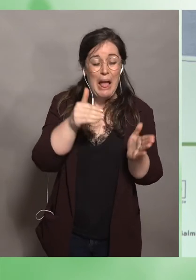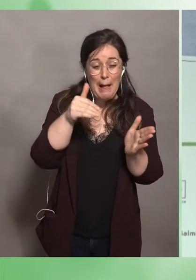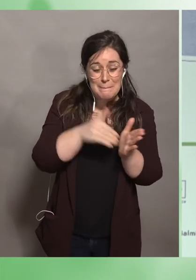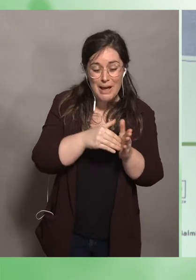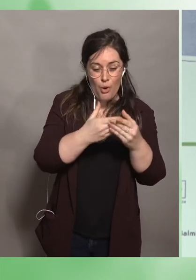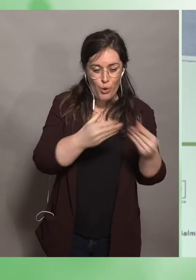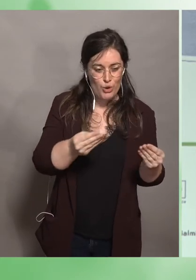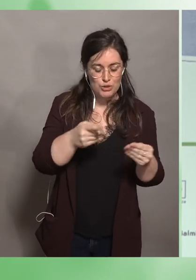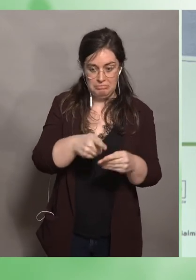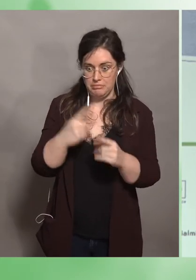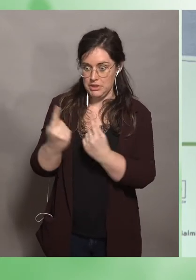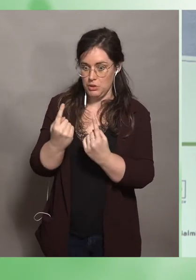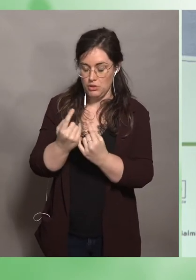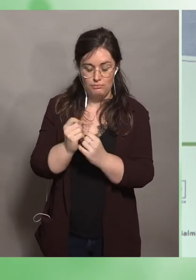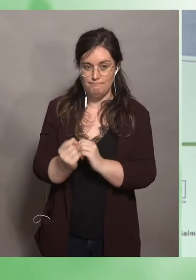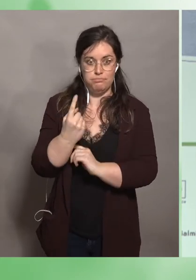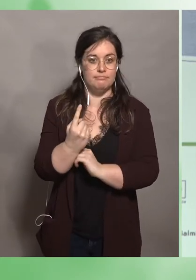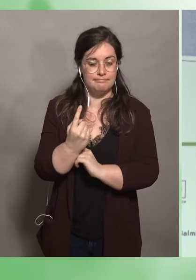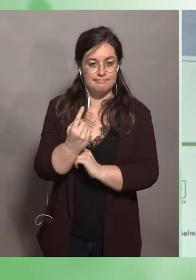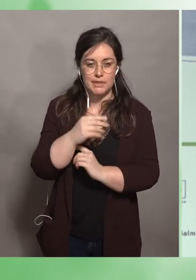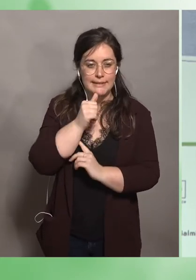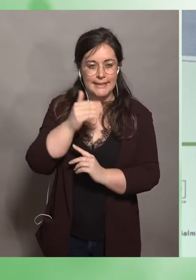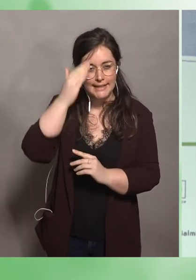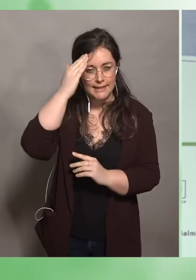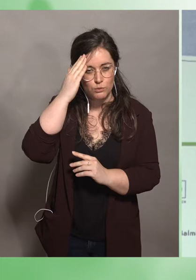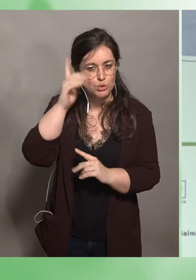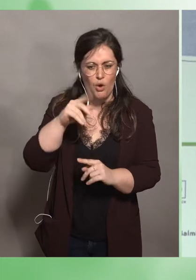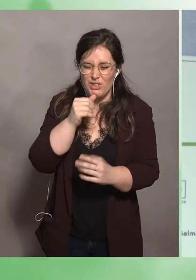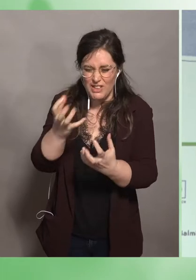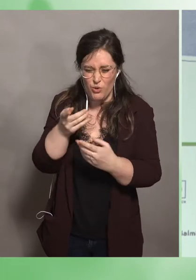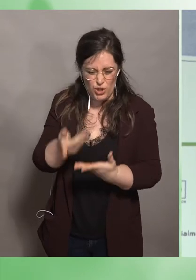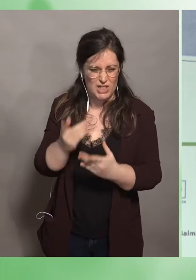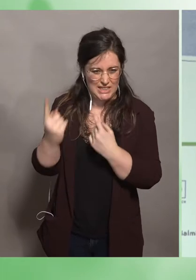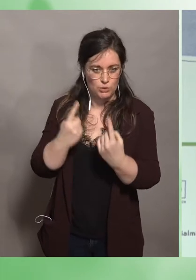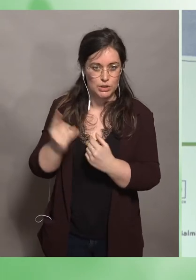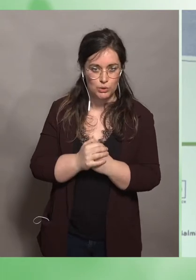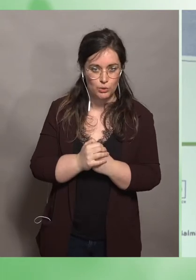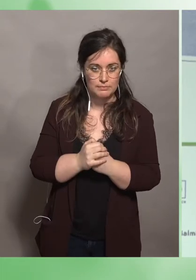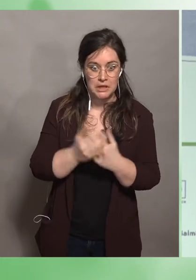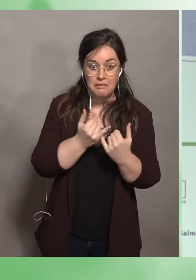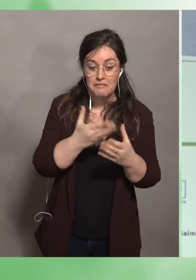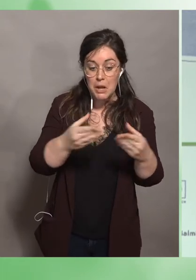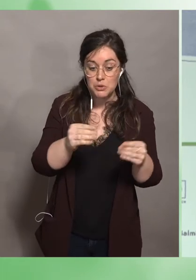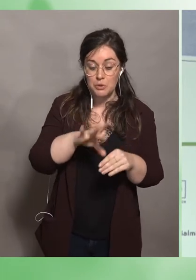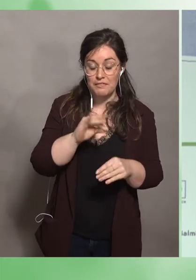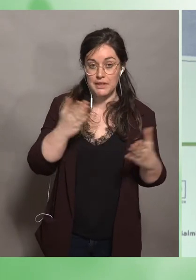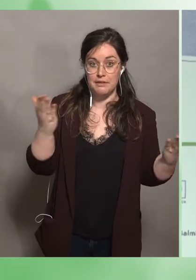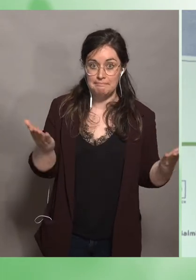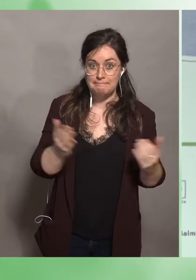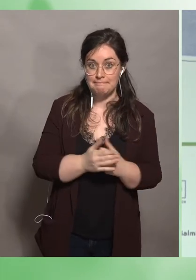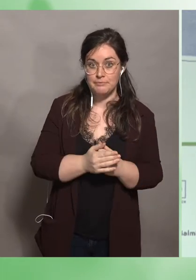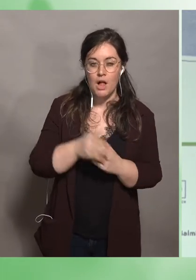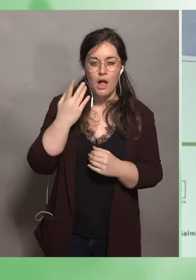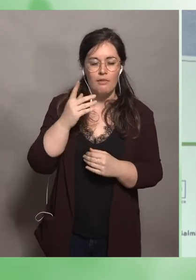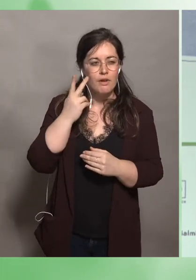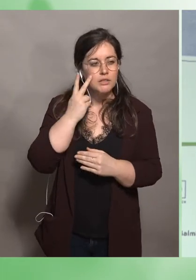Situationen, auf die man nicht vorbereitet war und die man sich auch nicht gewünscht hat. Wie finde ich jetzt eine Lösung? Ich habe mir angeschaut, dass